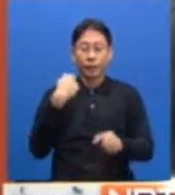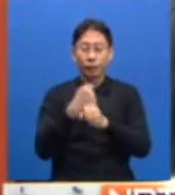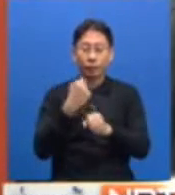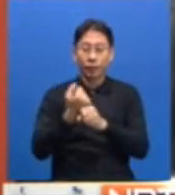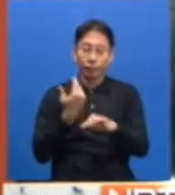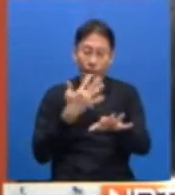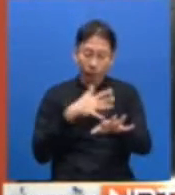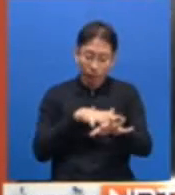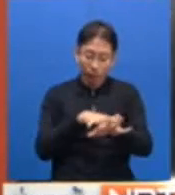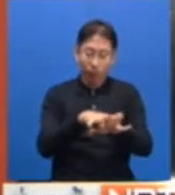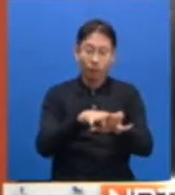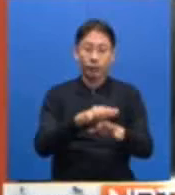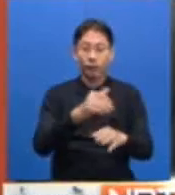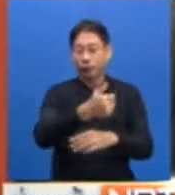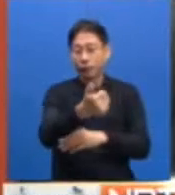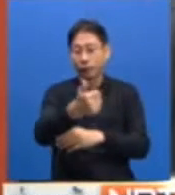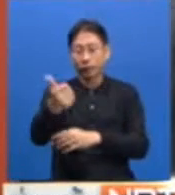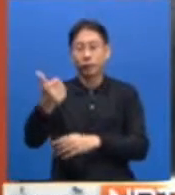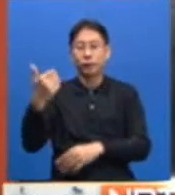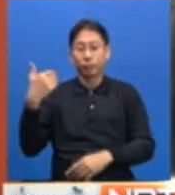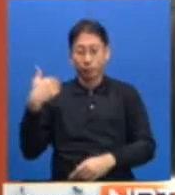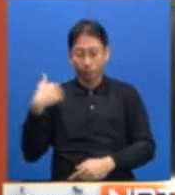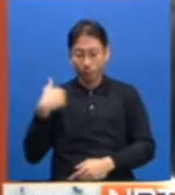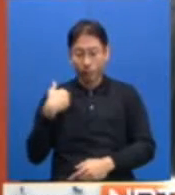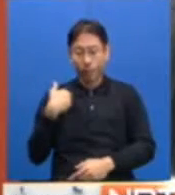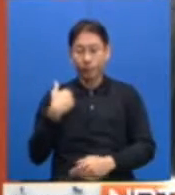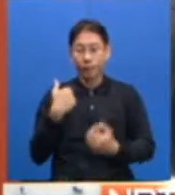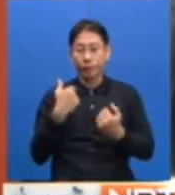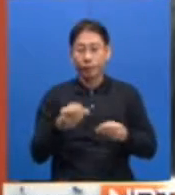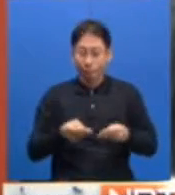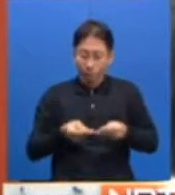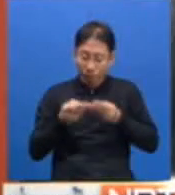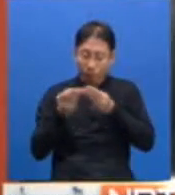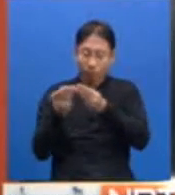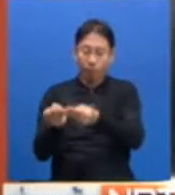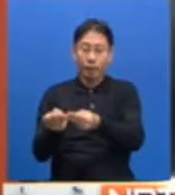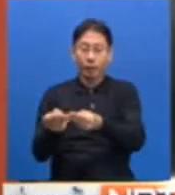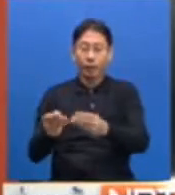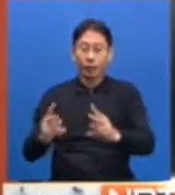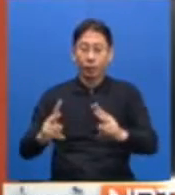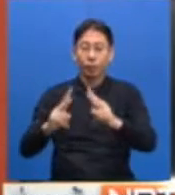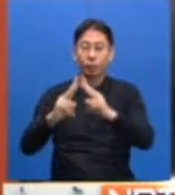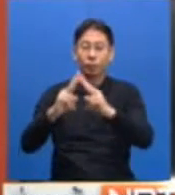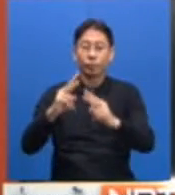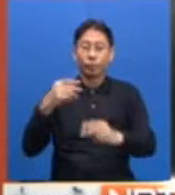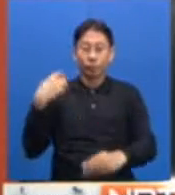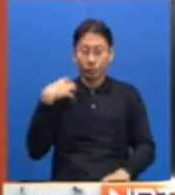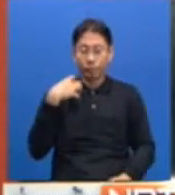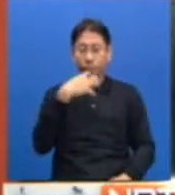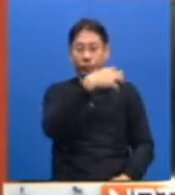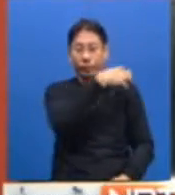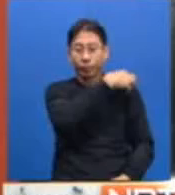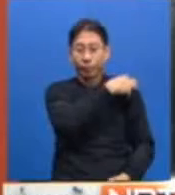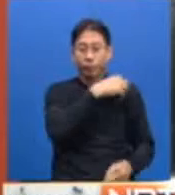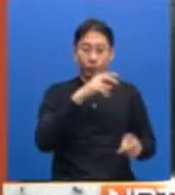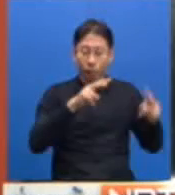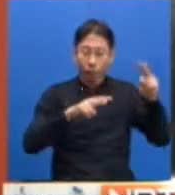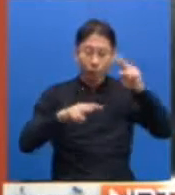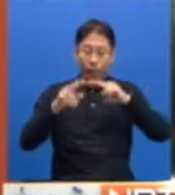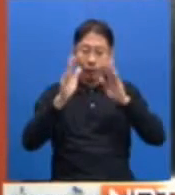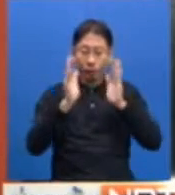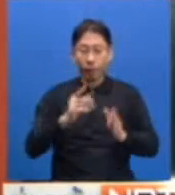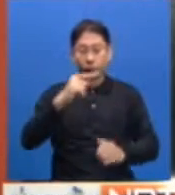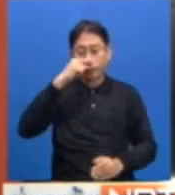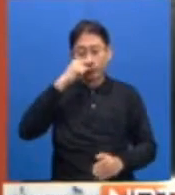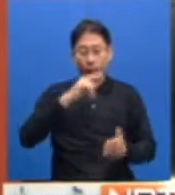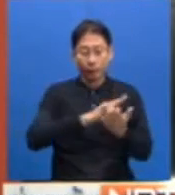ประสานงานส่วนที่เหลืออยู่อีกนะครับก็จะมอบหมายครับทางกรมการกงสุลโดยกองคุ้มครองดูแลผลประโยชน์คนไทยในต่างประเ